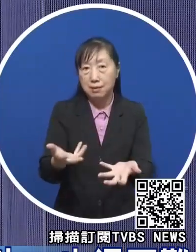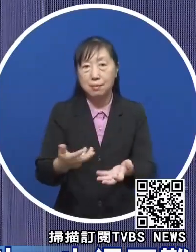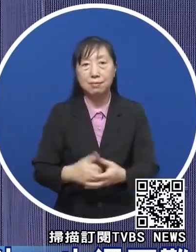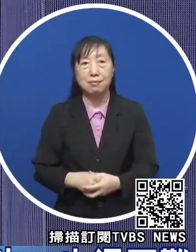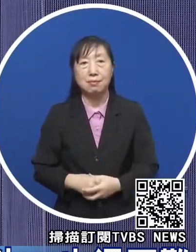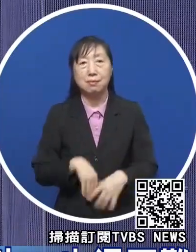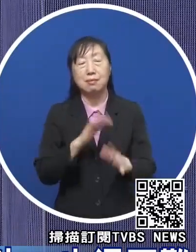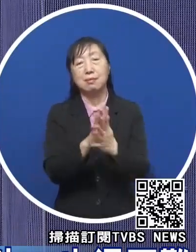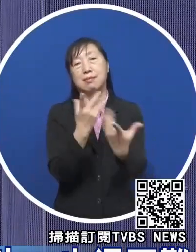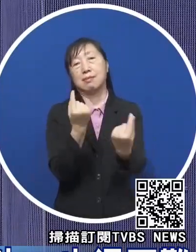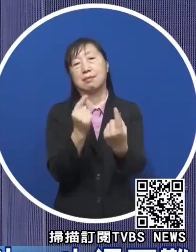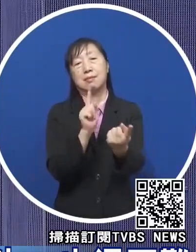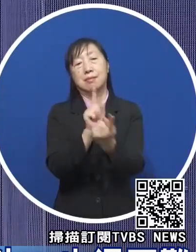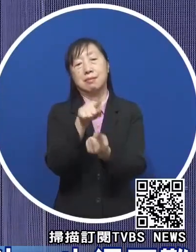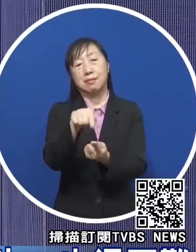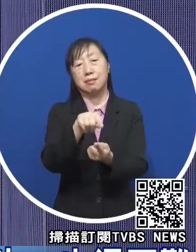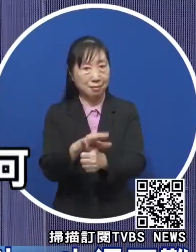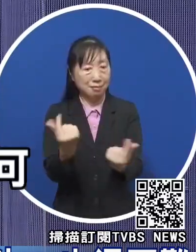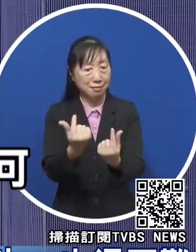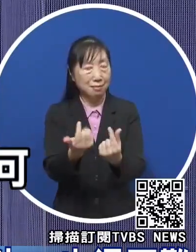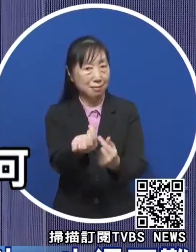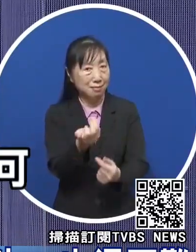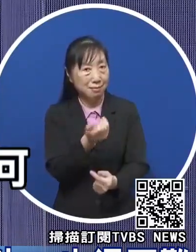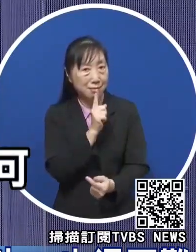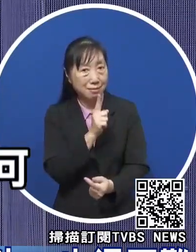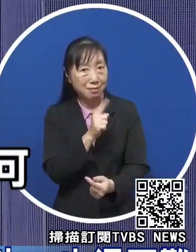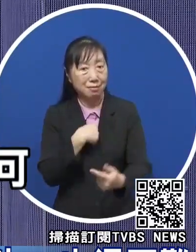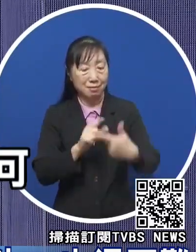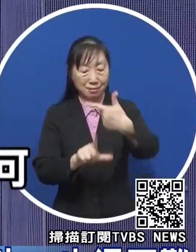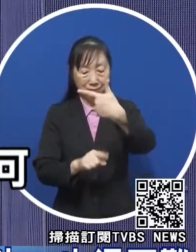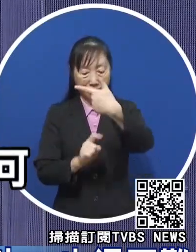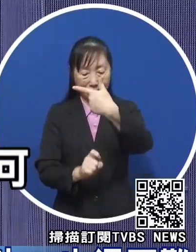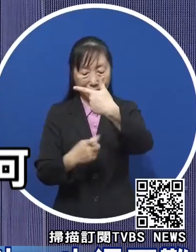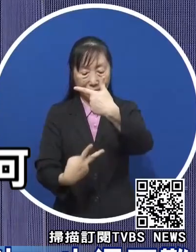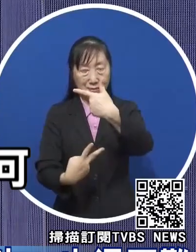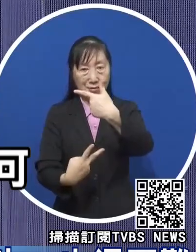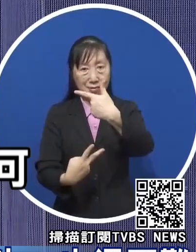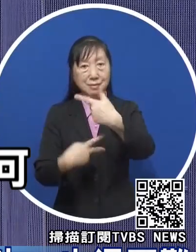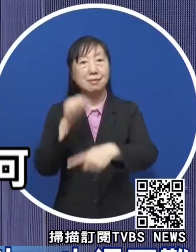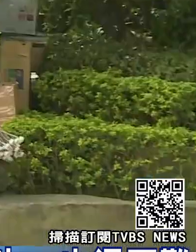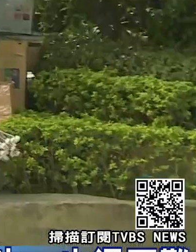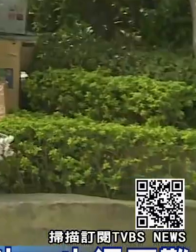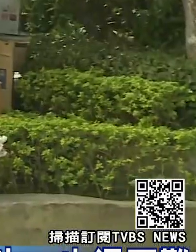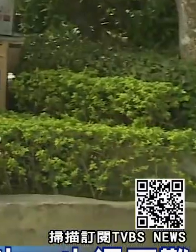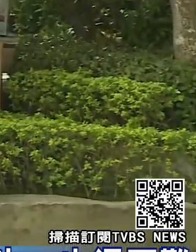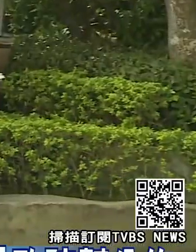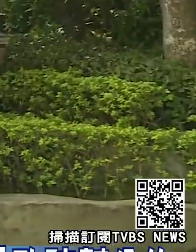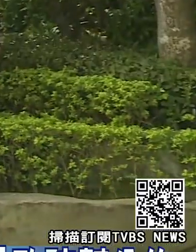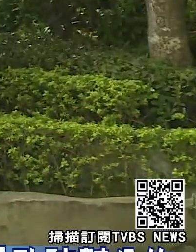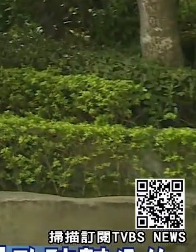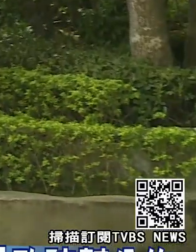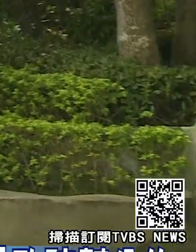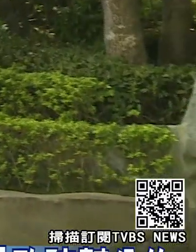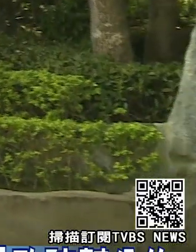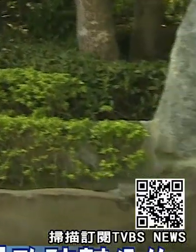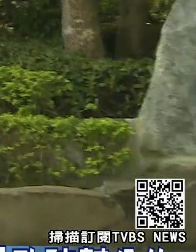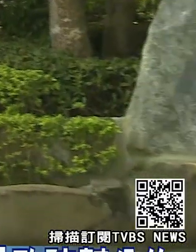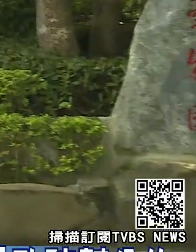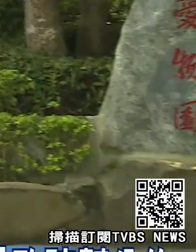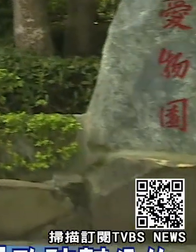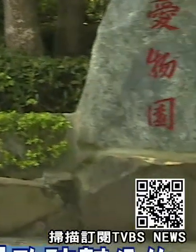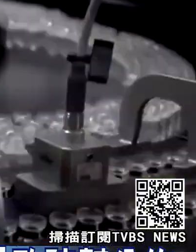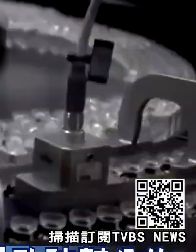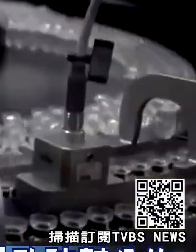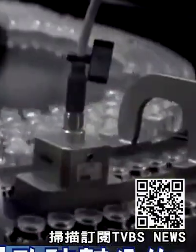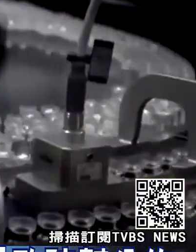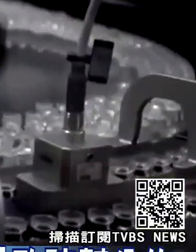情，都会碰到这种现实上的困难。早在6月12号就已经准的输入许可。 这话听来似乎酸酸的，就像